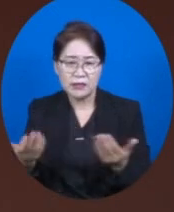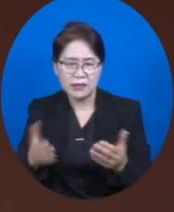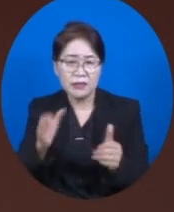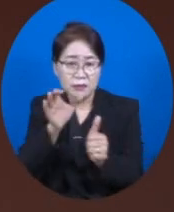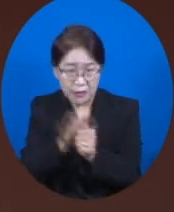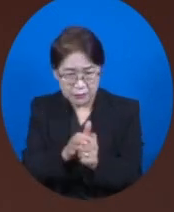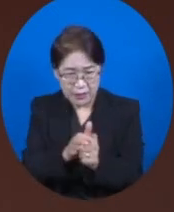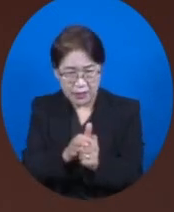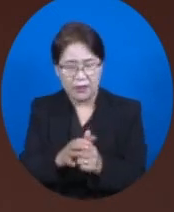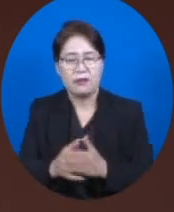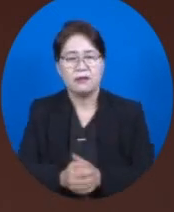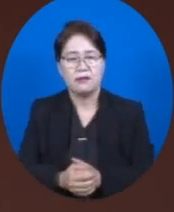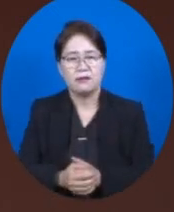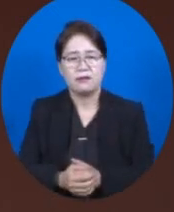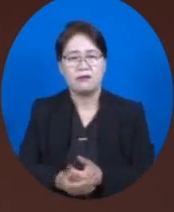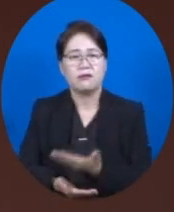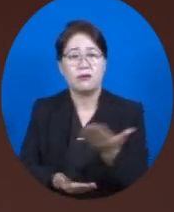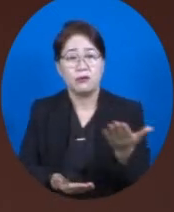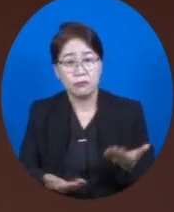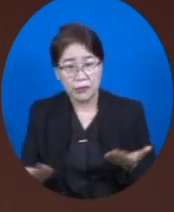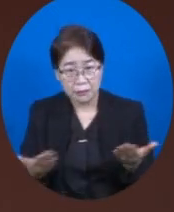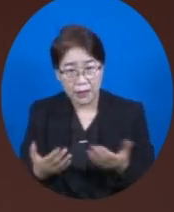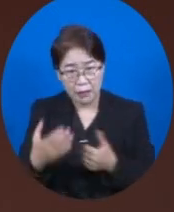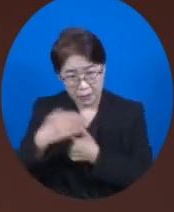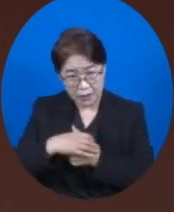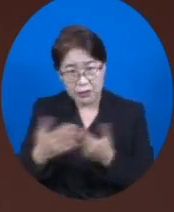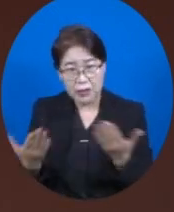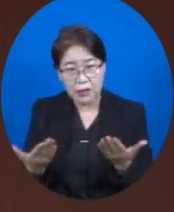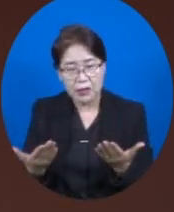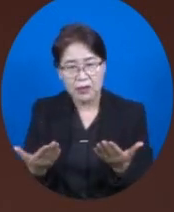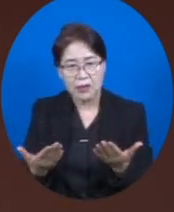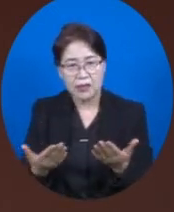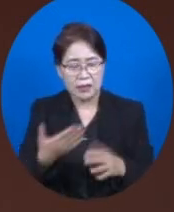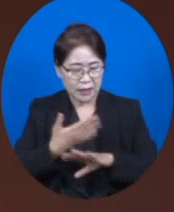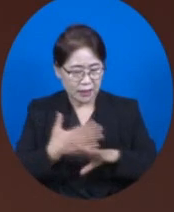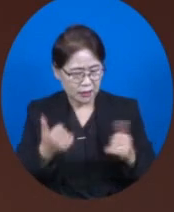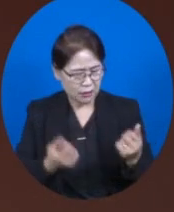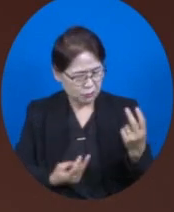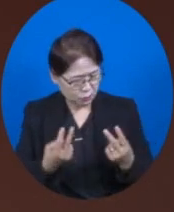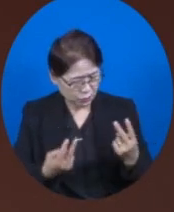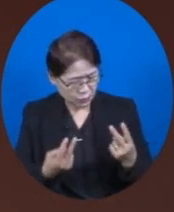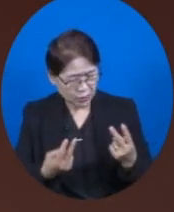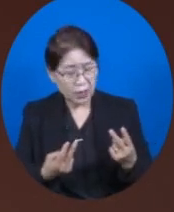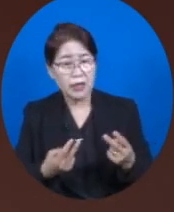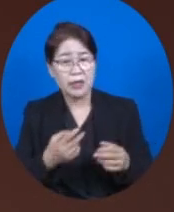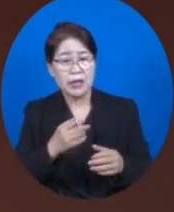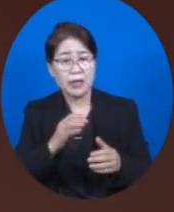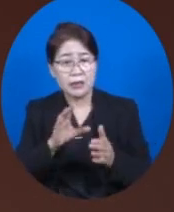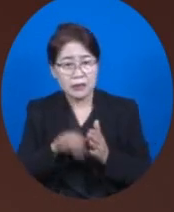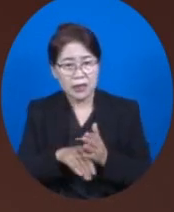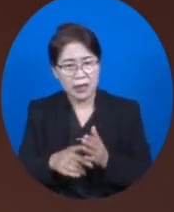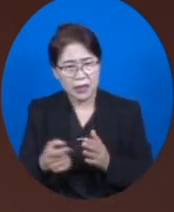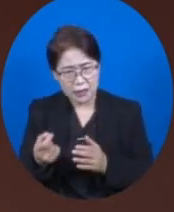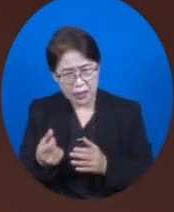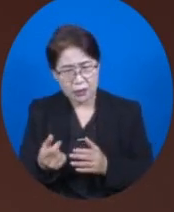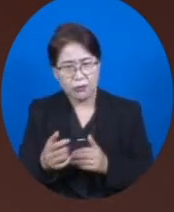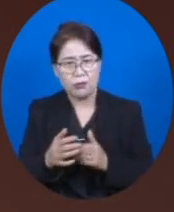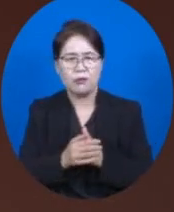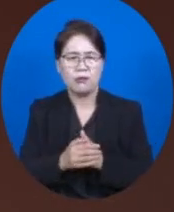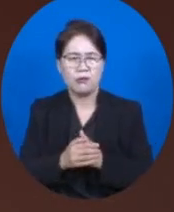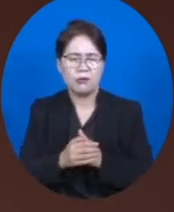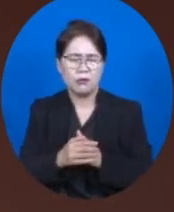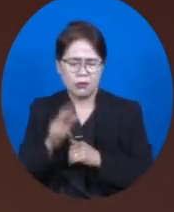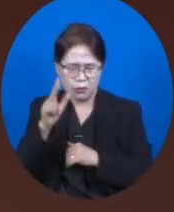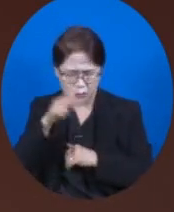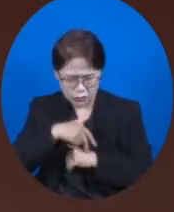여러분 여러분이 하는 일이 다른 사람과 비교했을 때 작고